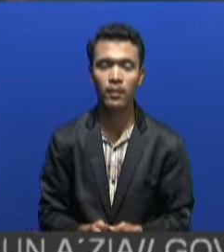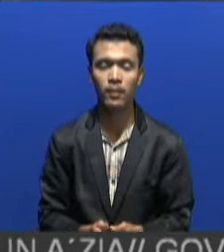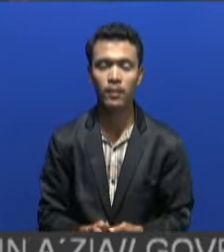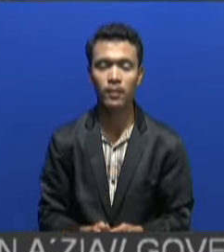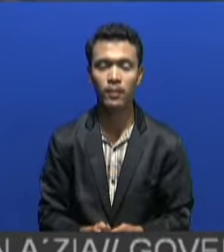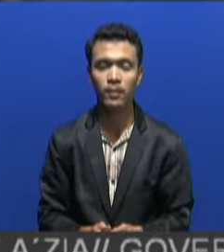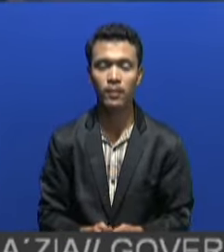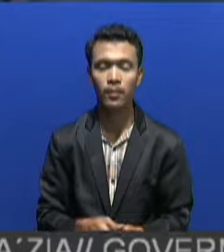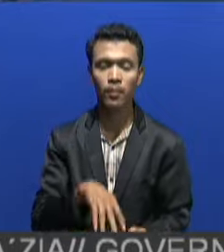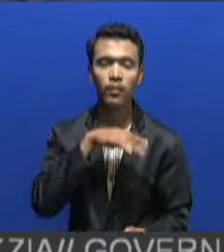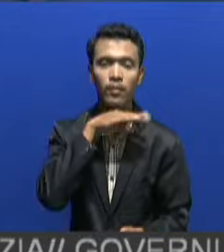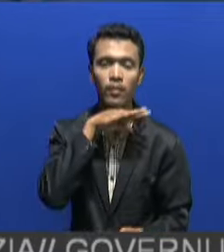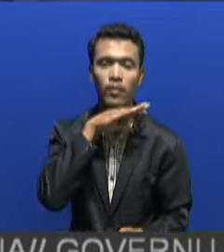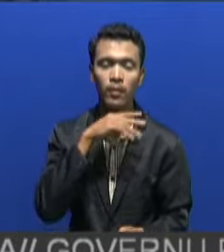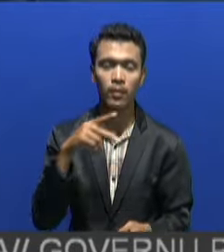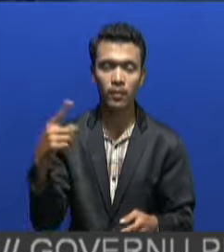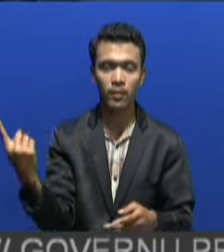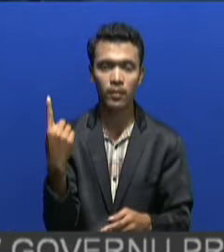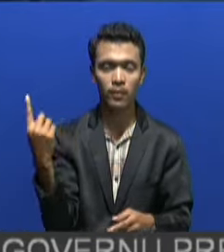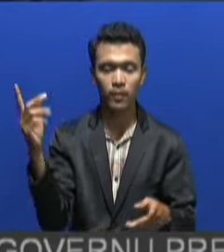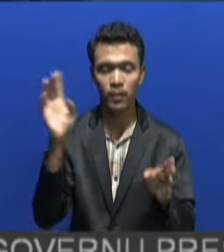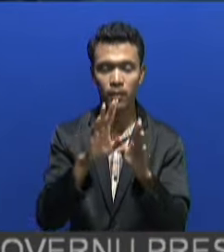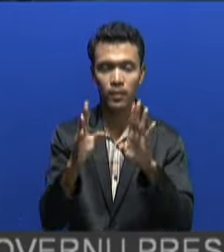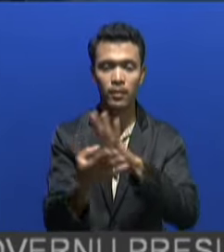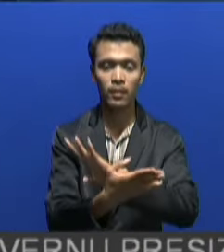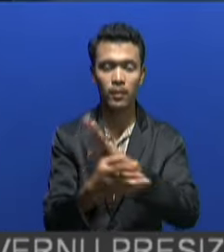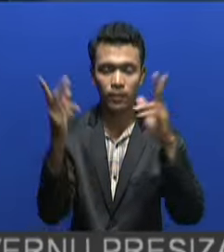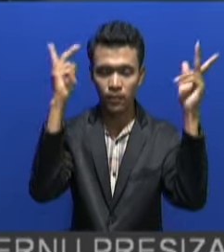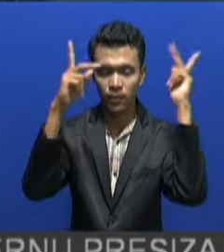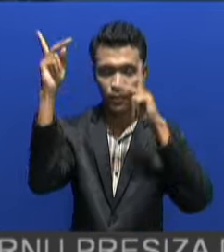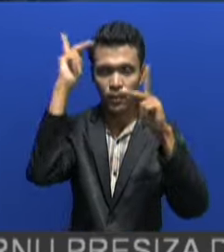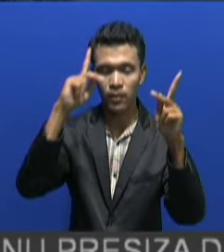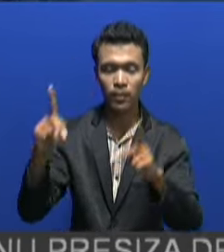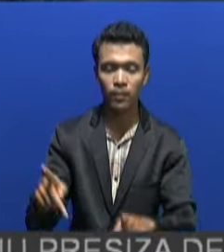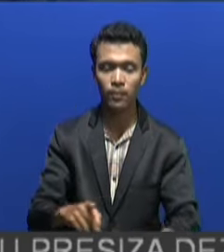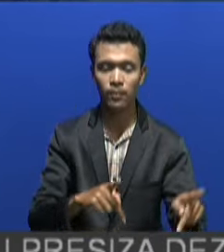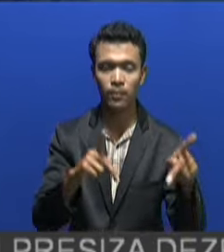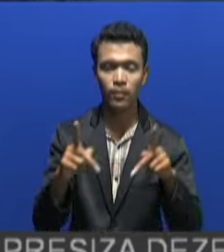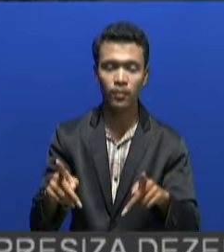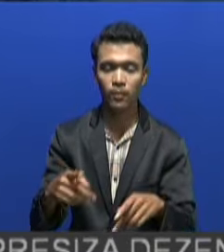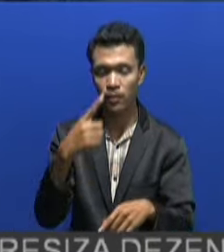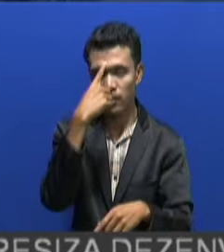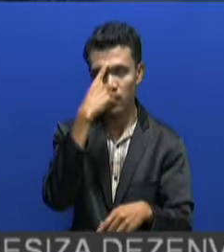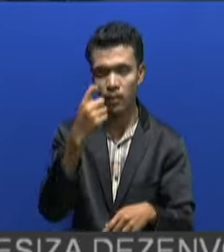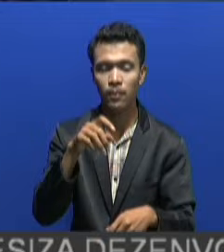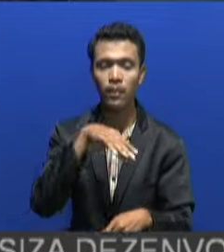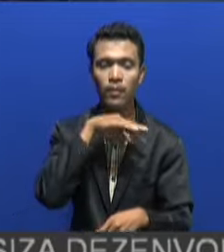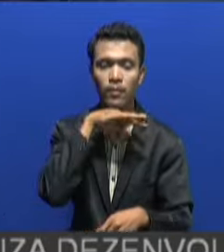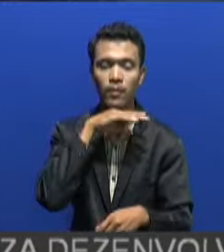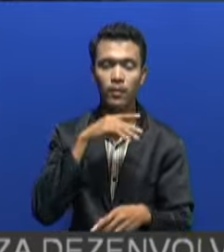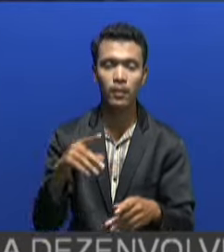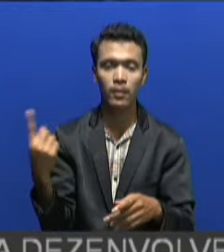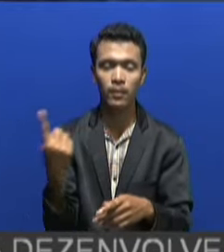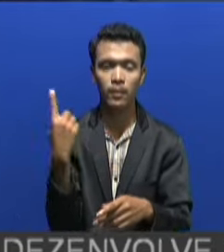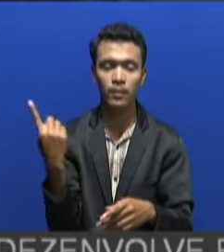ka lisu sempre sai preocupação público nian lebe maka ema hotu sempre preocupa tamba lisu sempre na klekar